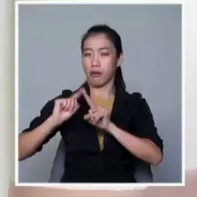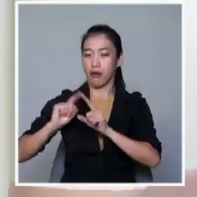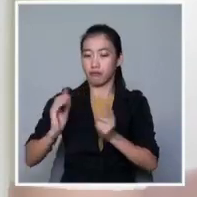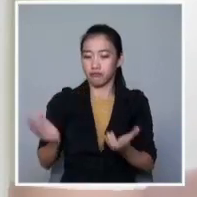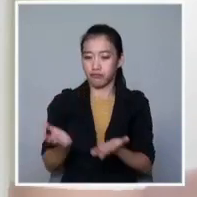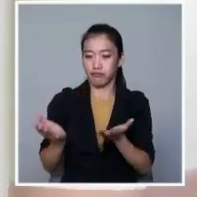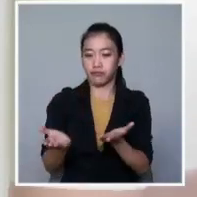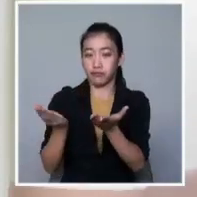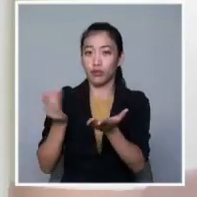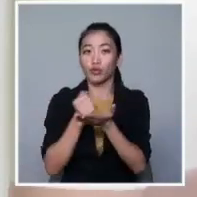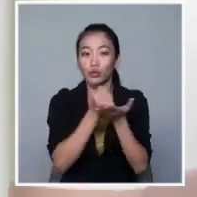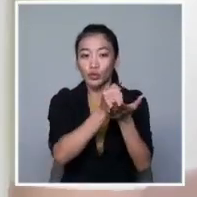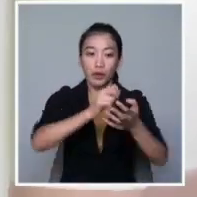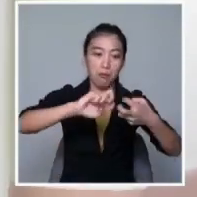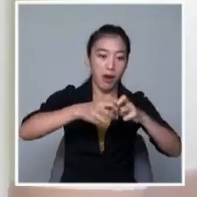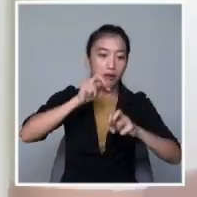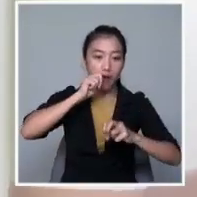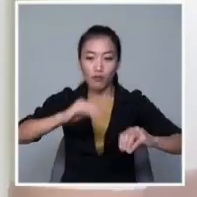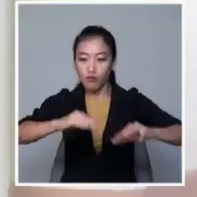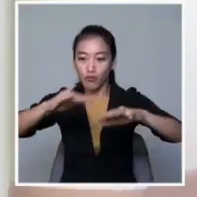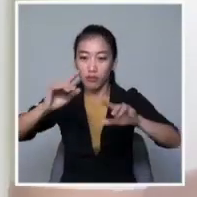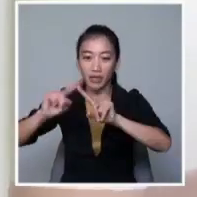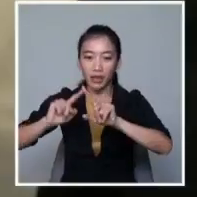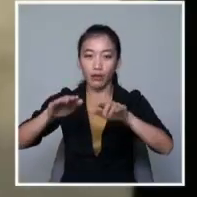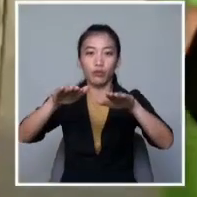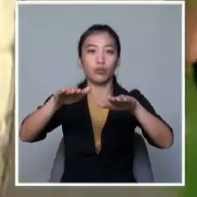าน้ำท่วมในพื้นที่ค่ะ